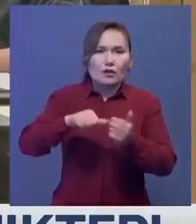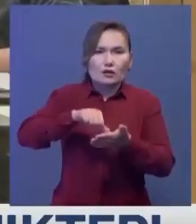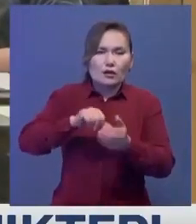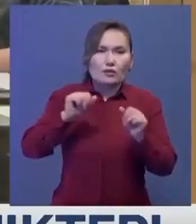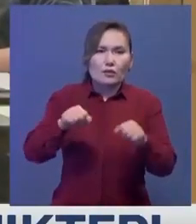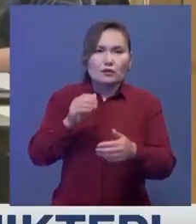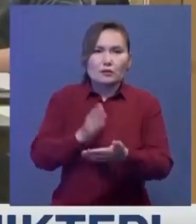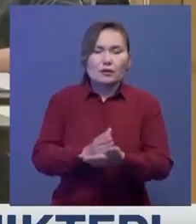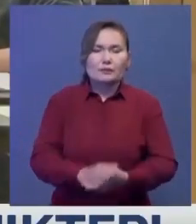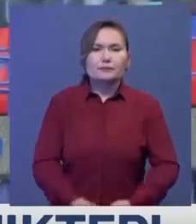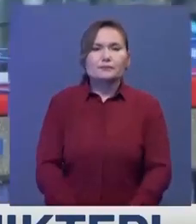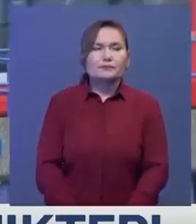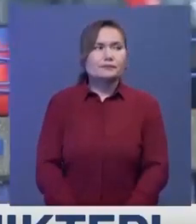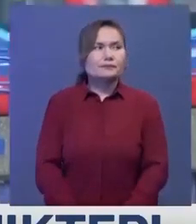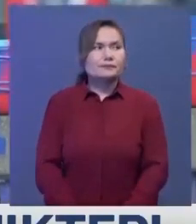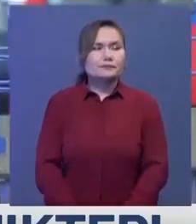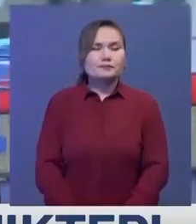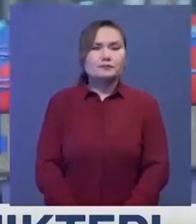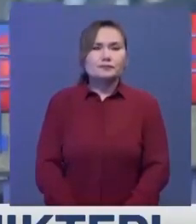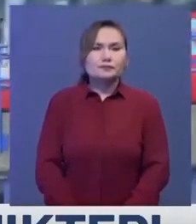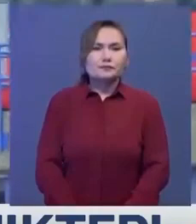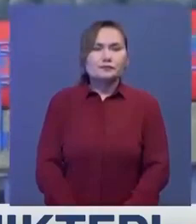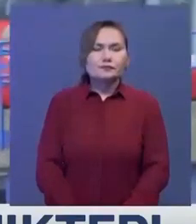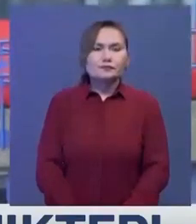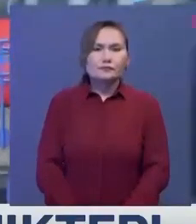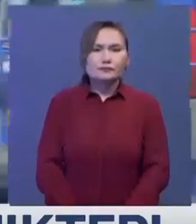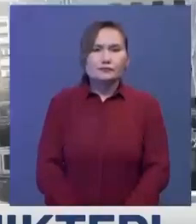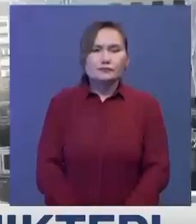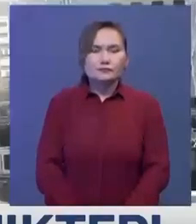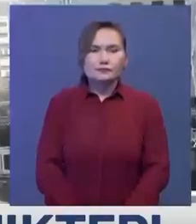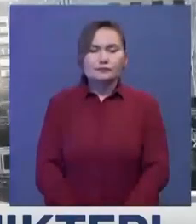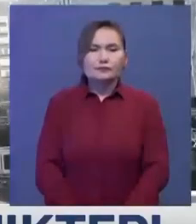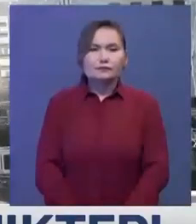қарастырылған. Ғалымжан Қараманұлы, Ұлыбритания, Лондон, арнайы хабар 24 үшін.